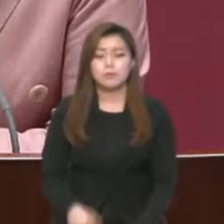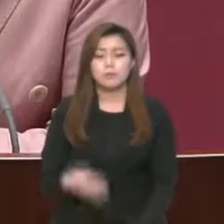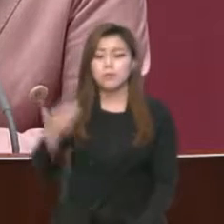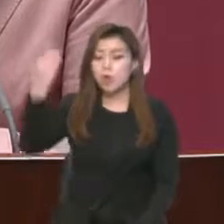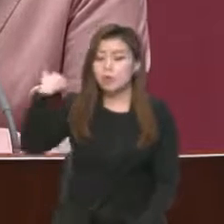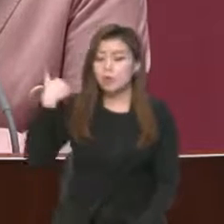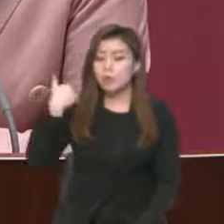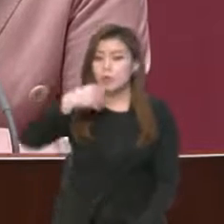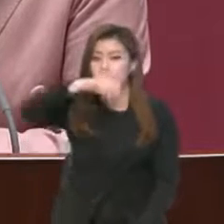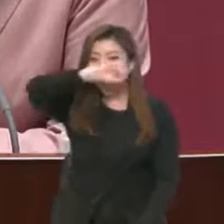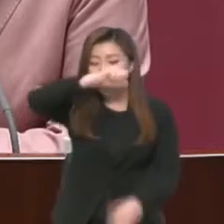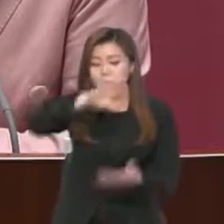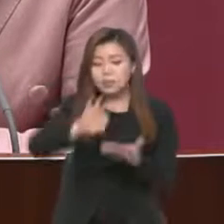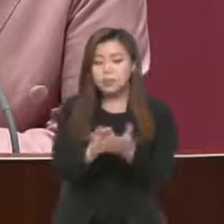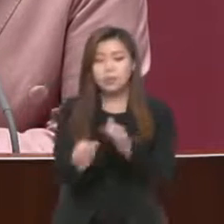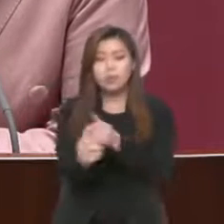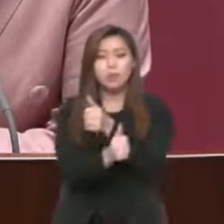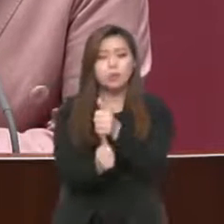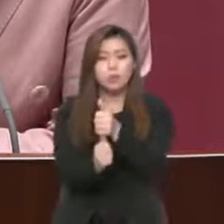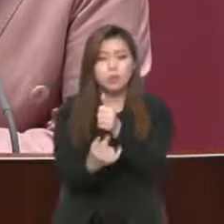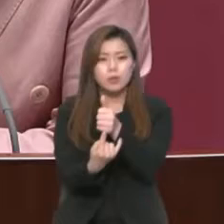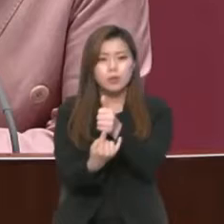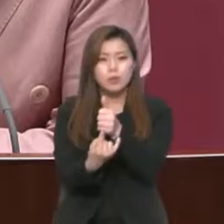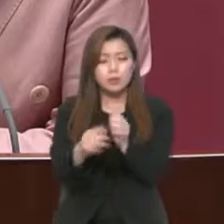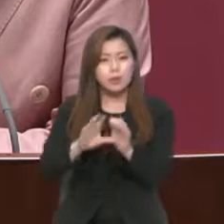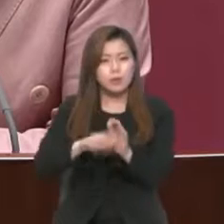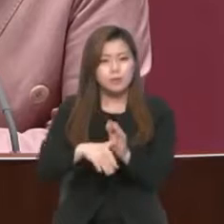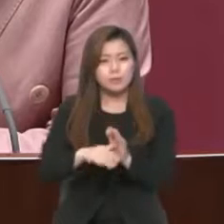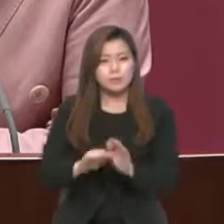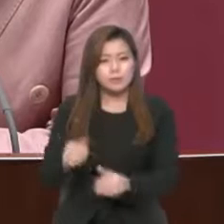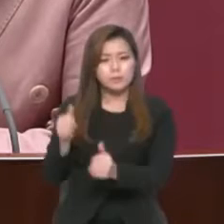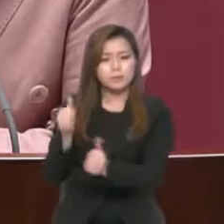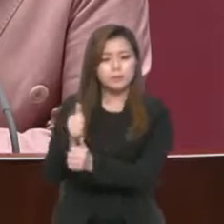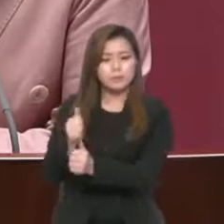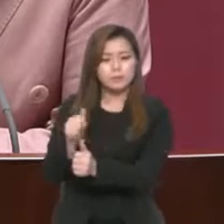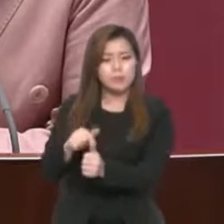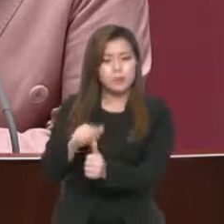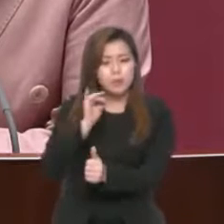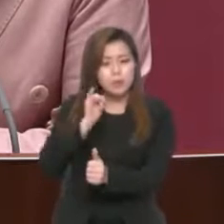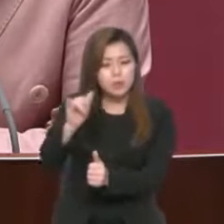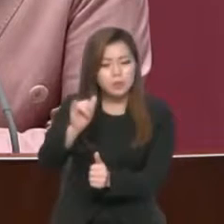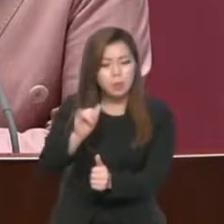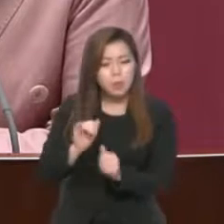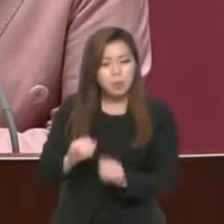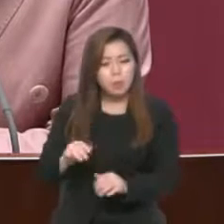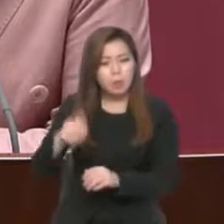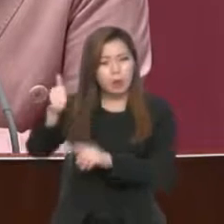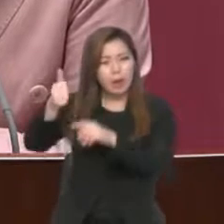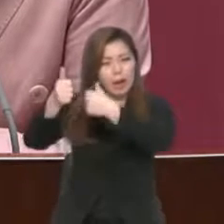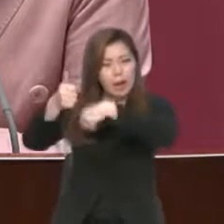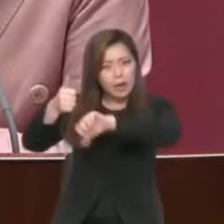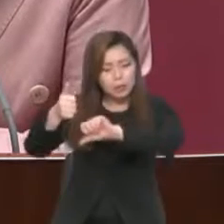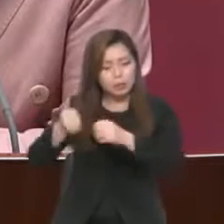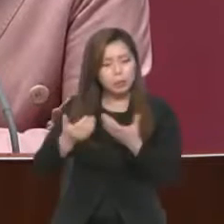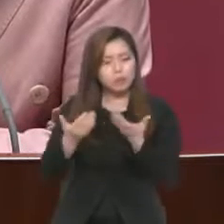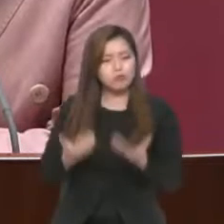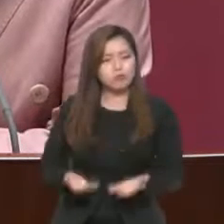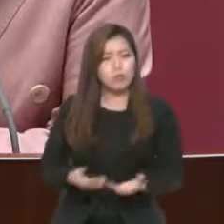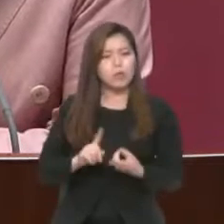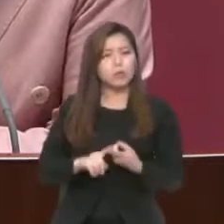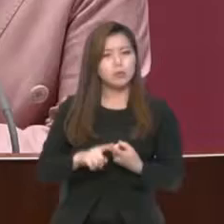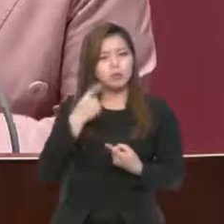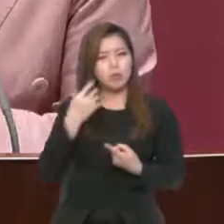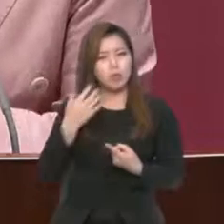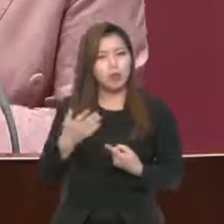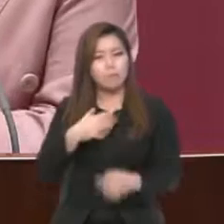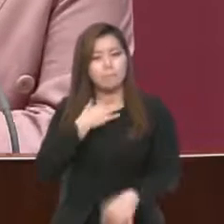예결위에서 뭐라고 물어봤냐면 보좌관이 전화해서 추장관 아들의 휴가 병가 처리를 물었다는 기사에 대해서